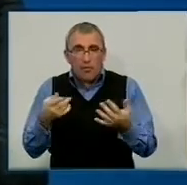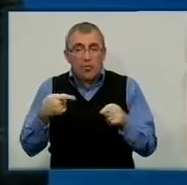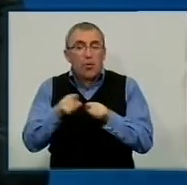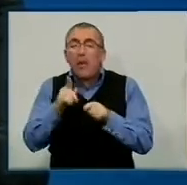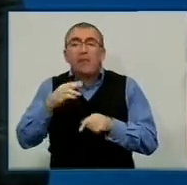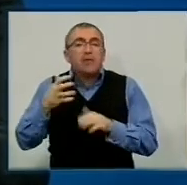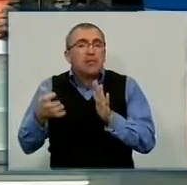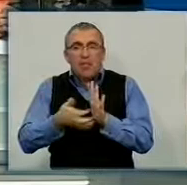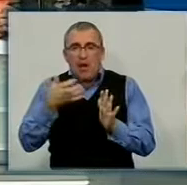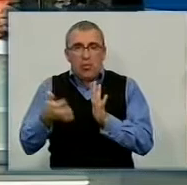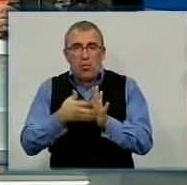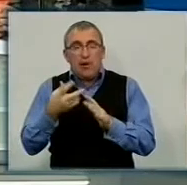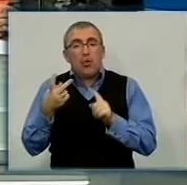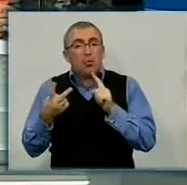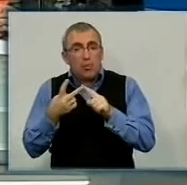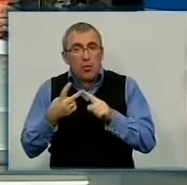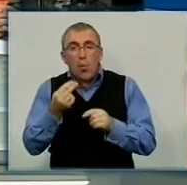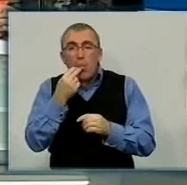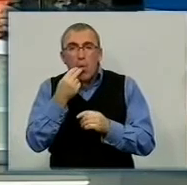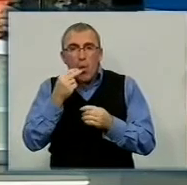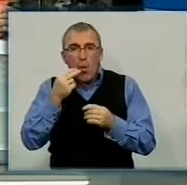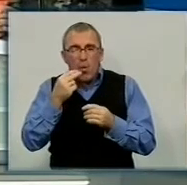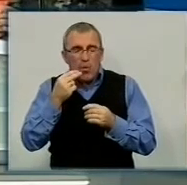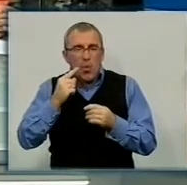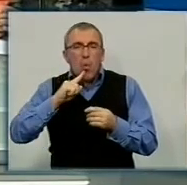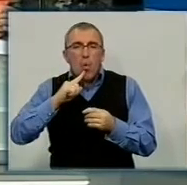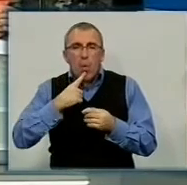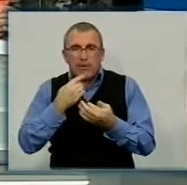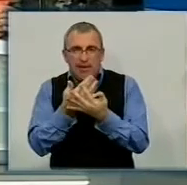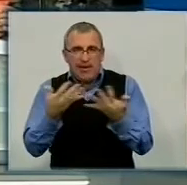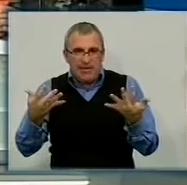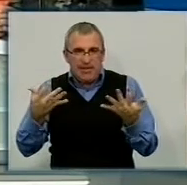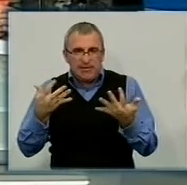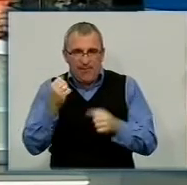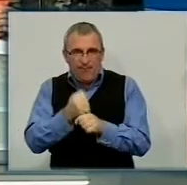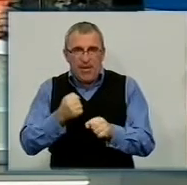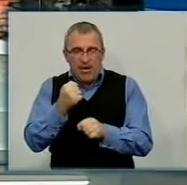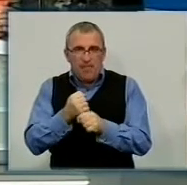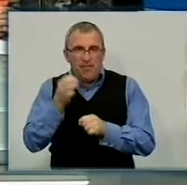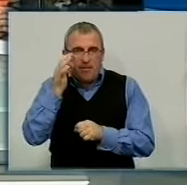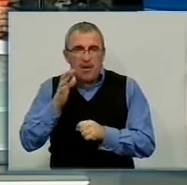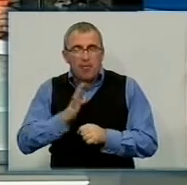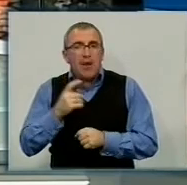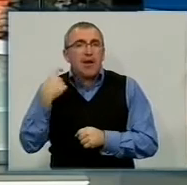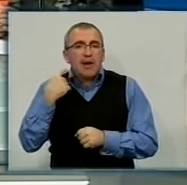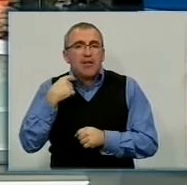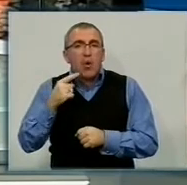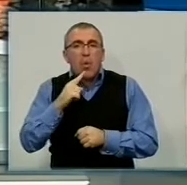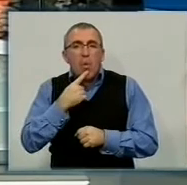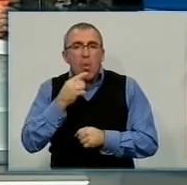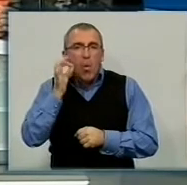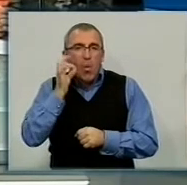недостатньо навіть друге - це кондитерські вироби які б могли вироблятись раніше пам'ятаєте була Кіровоградська кондитерська фабрика яка